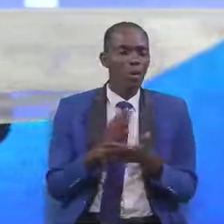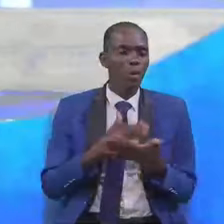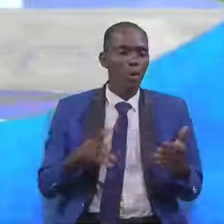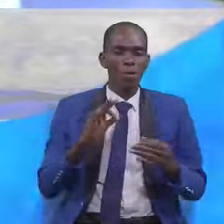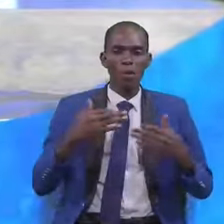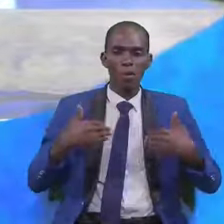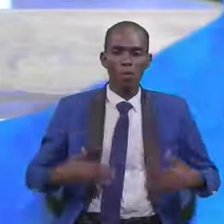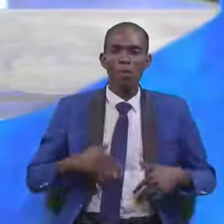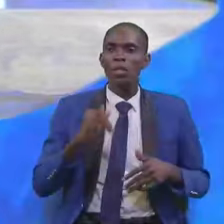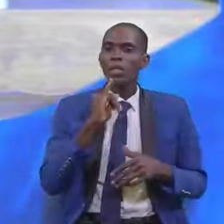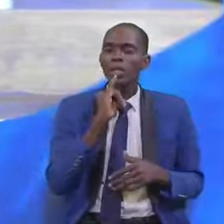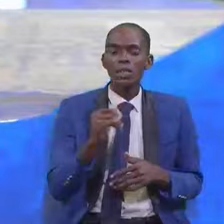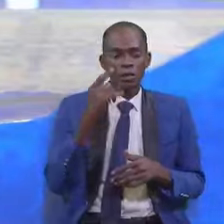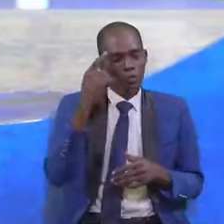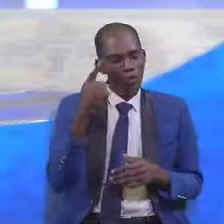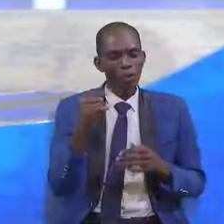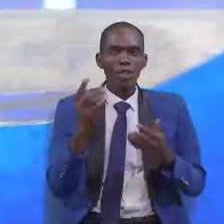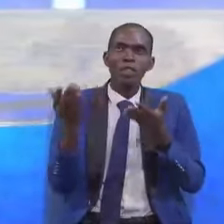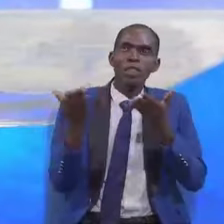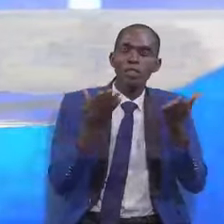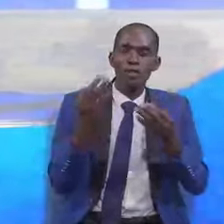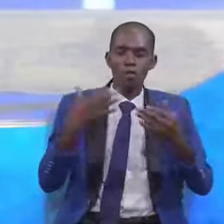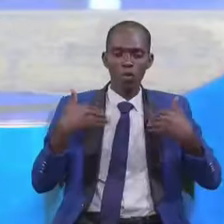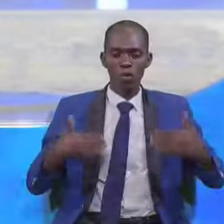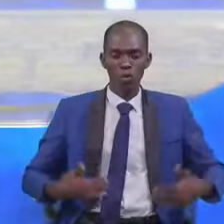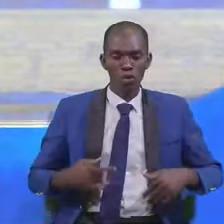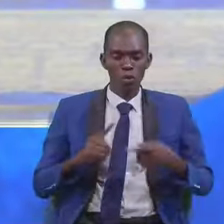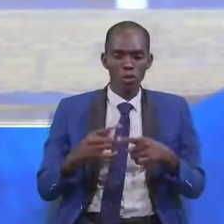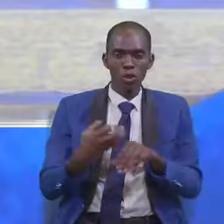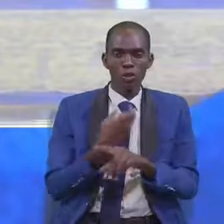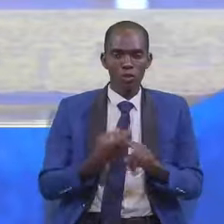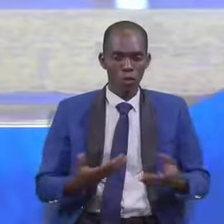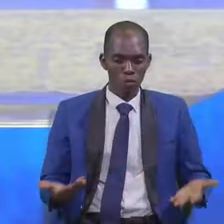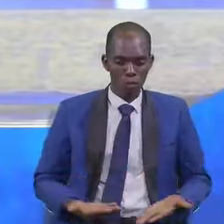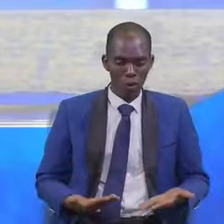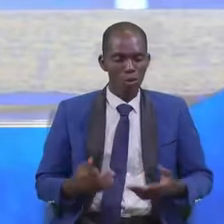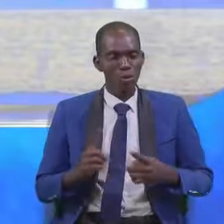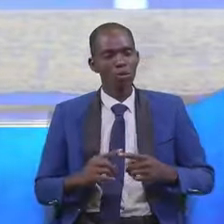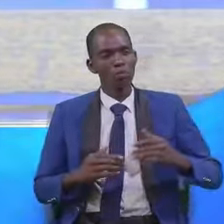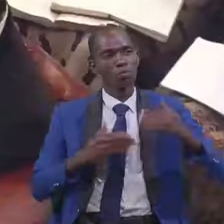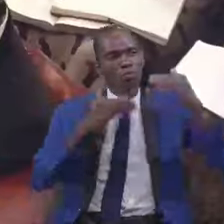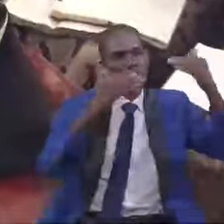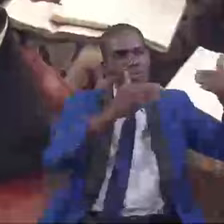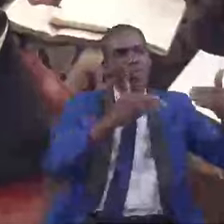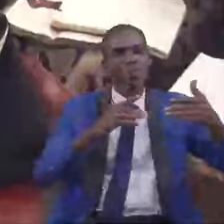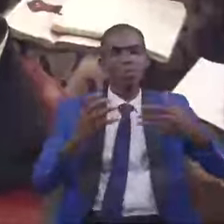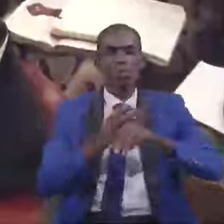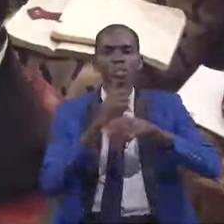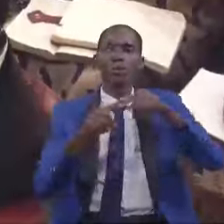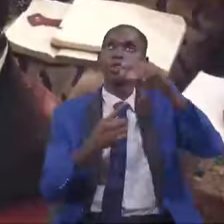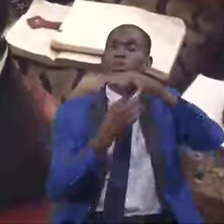rend service à votre corps pour vous prendre d'ici et vous amener là-bas, pour vous amener au sommet de la montagne, vous irez